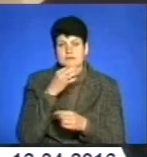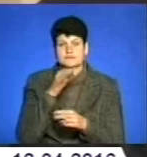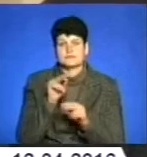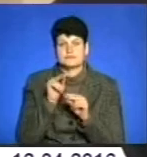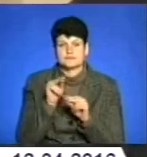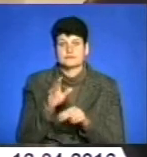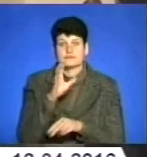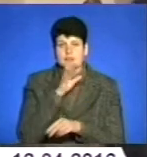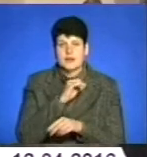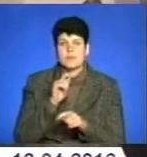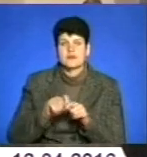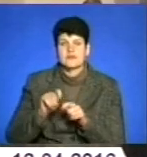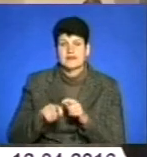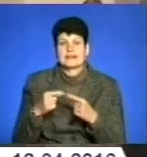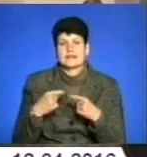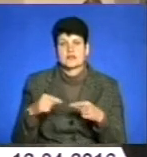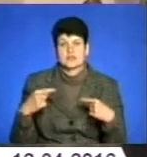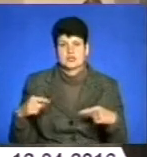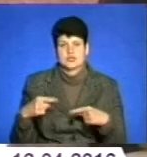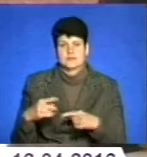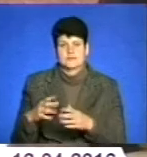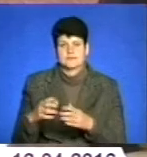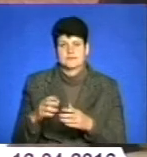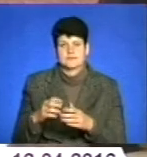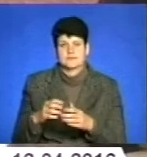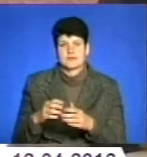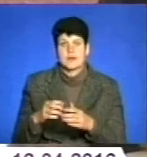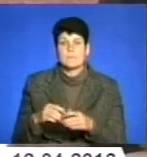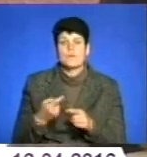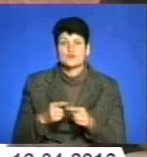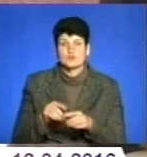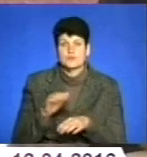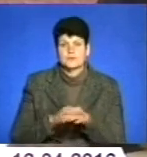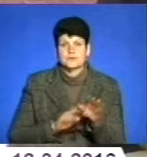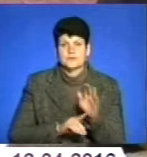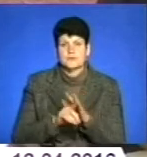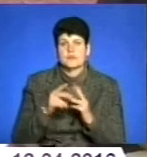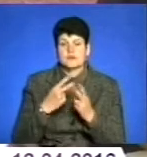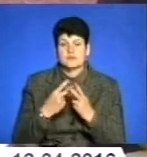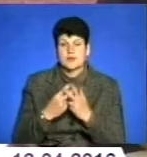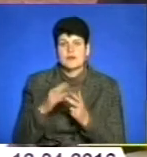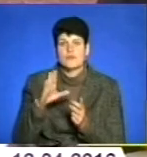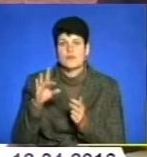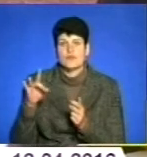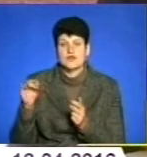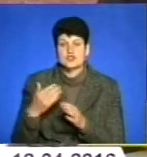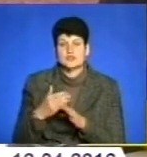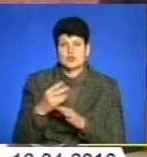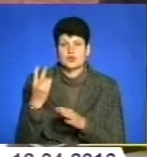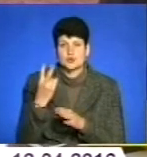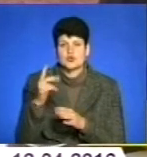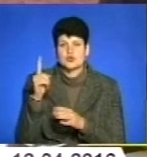Його перевіряють на причетність до схожих злочинів. По даному факту розпочато кримінальне провадження за частиною 2